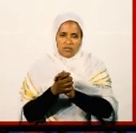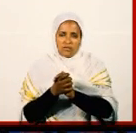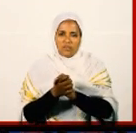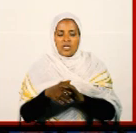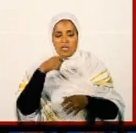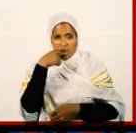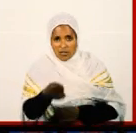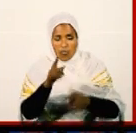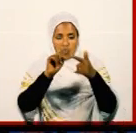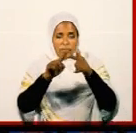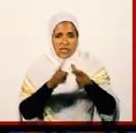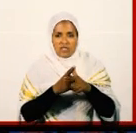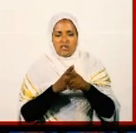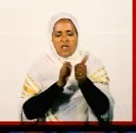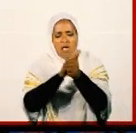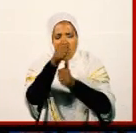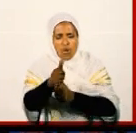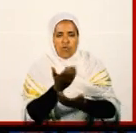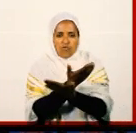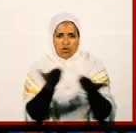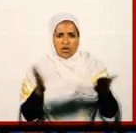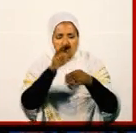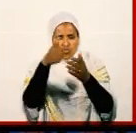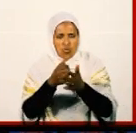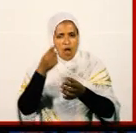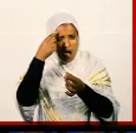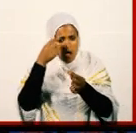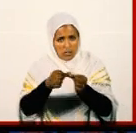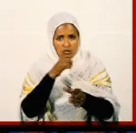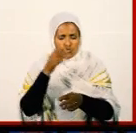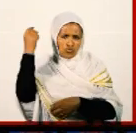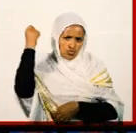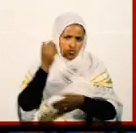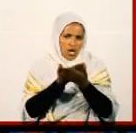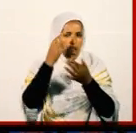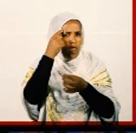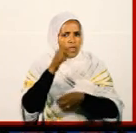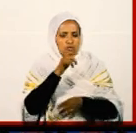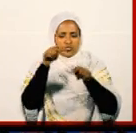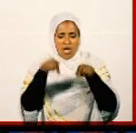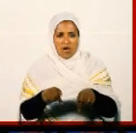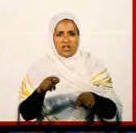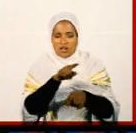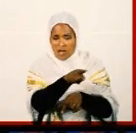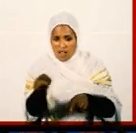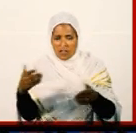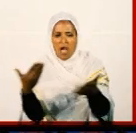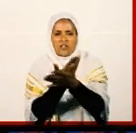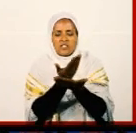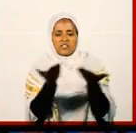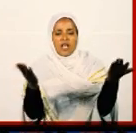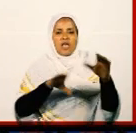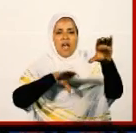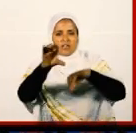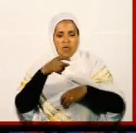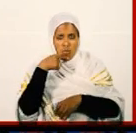ነገር አታስተውሉ፣ የጥንቱን ነገር አታስቡ፣ ዛሬ ለእናንተ አዲስ ነገር አደርጋለሁ እንዳለው አምላካችን እግዚአብሔር